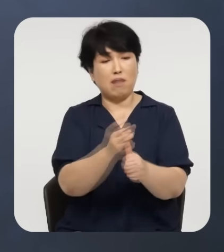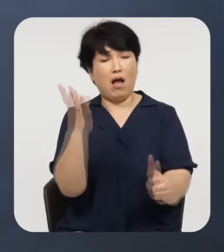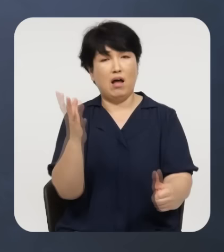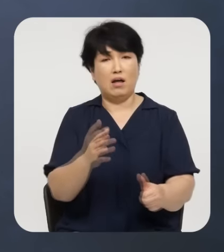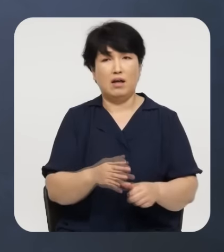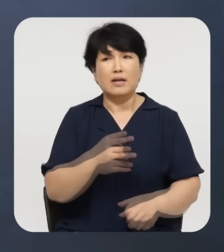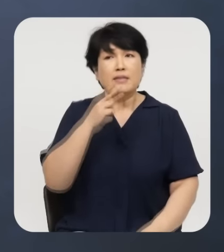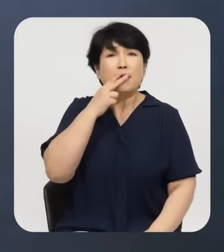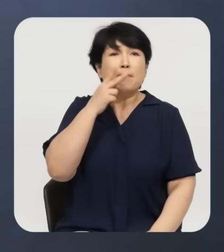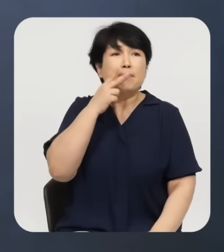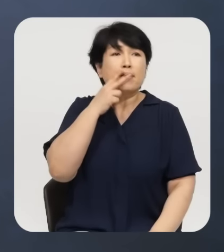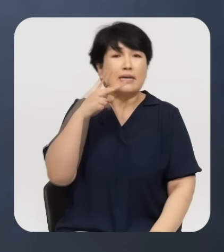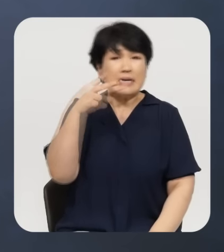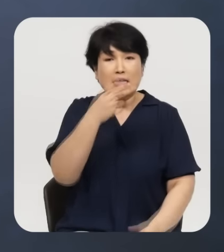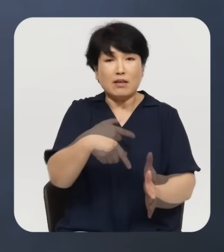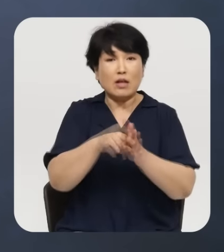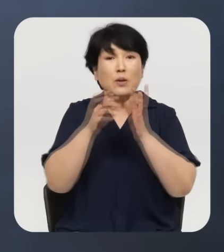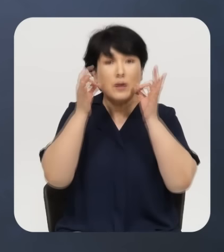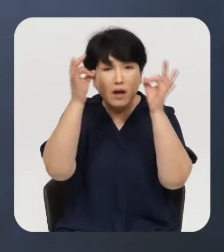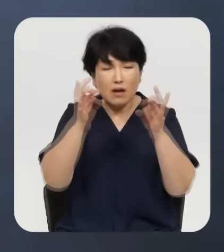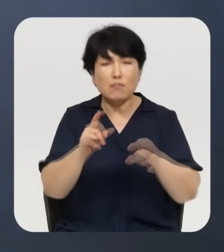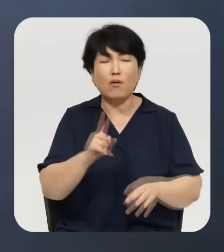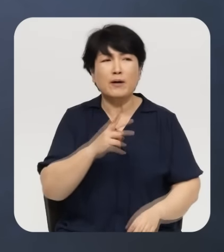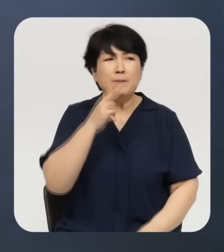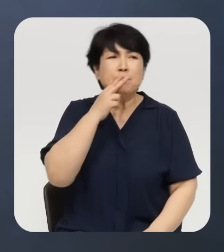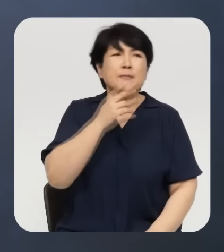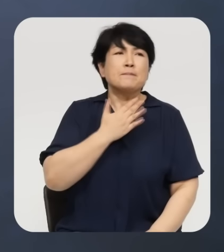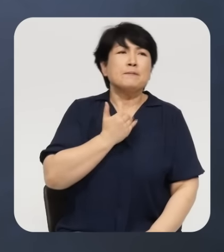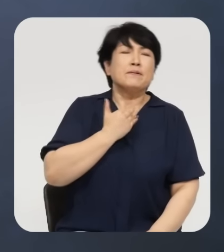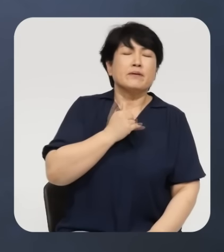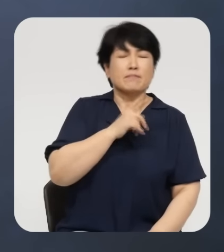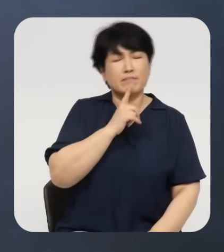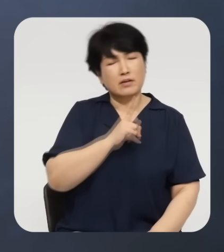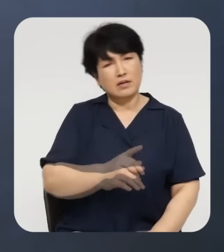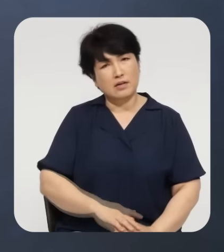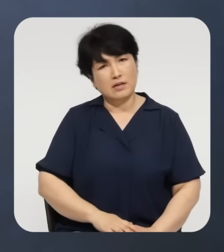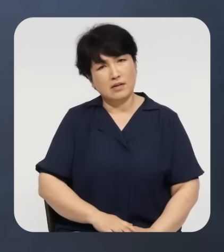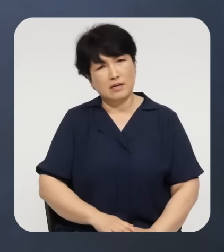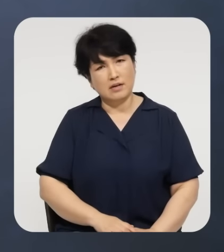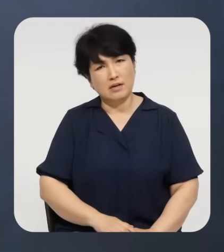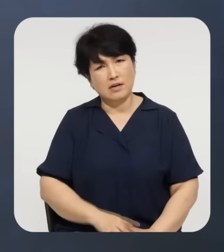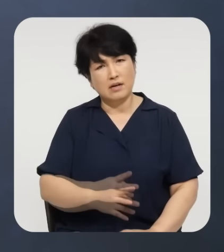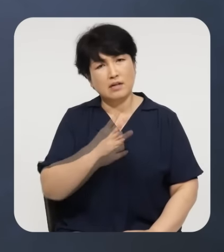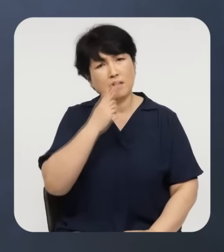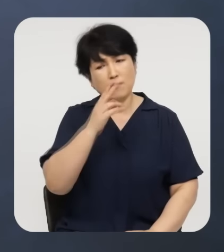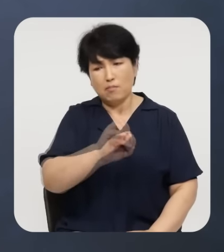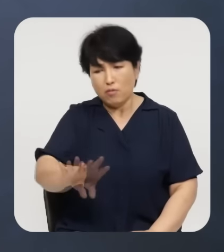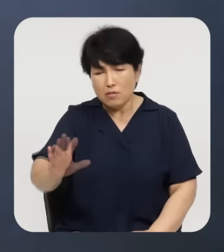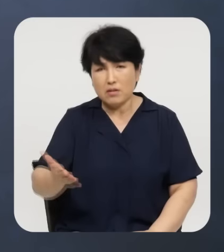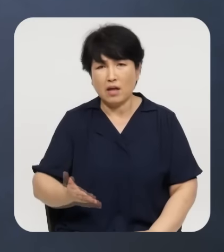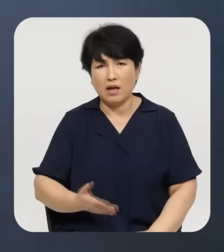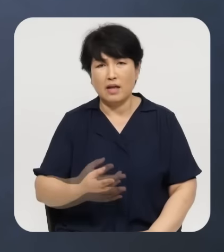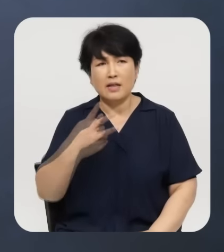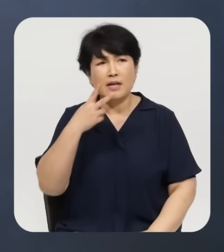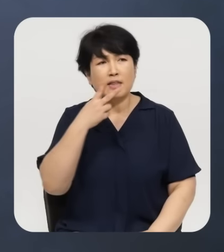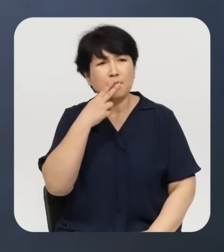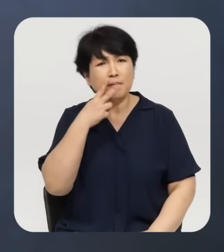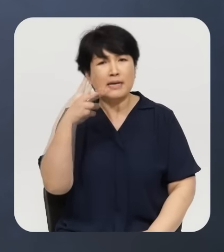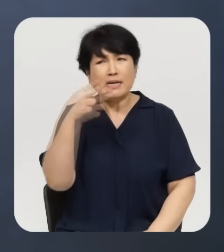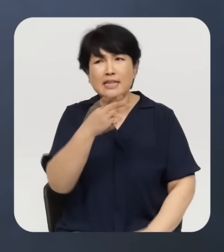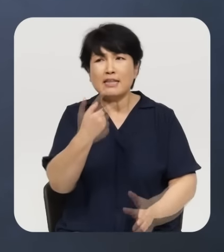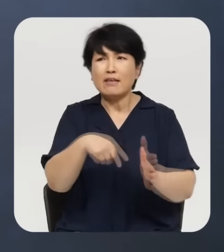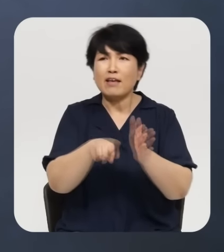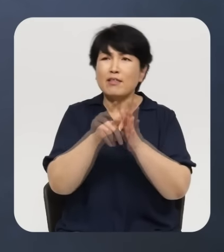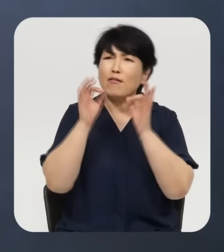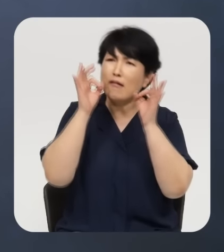필요해. 담배 끊으려고 노력하겠습니다 이 말은 끊기 싫다 이 말이에요. 담배 안 피우면 되는데 무슨